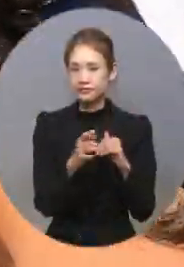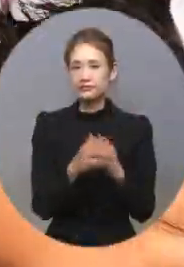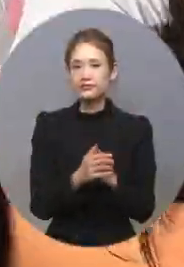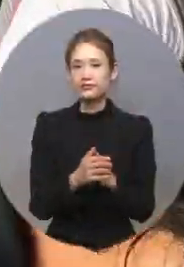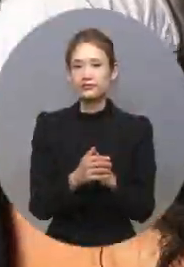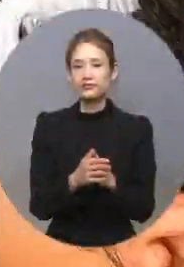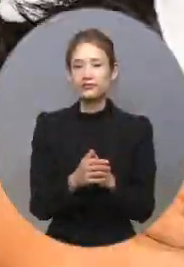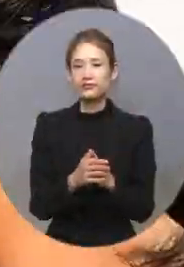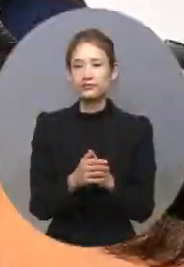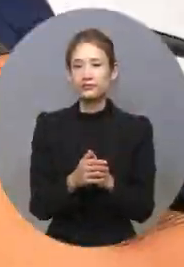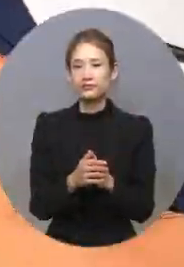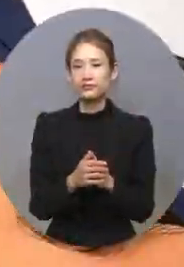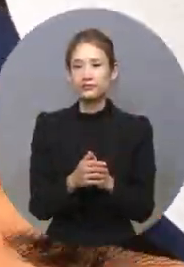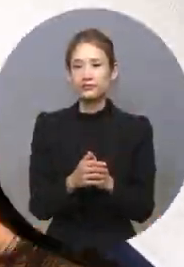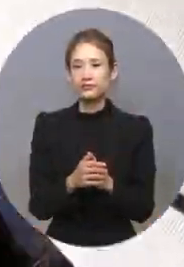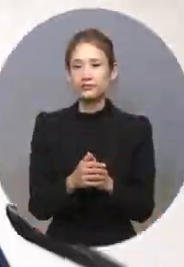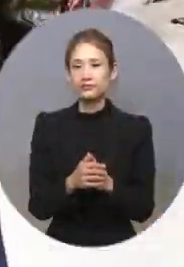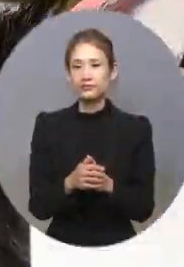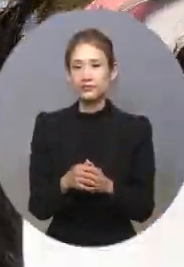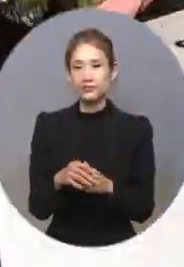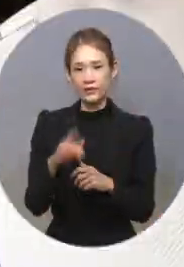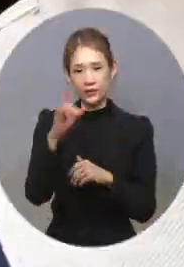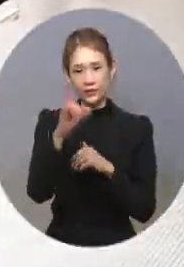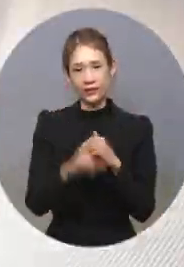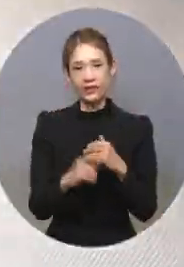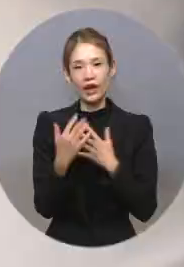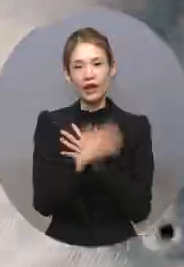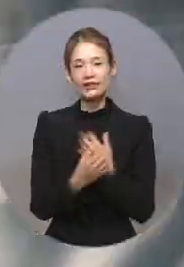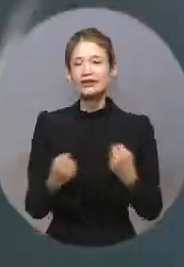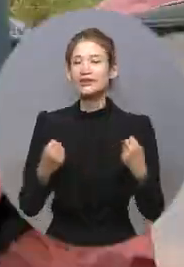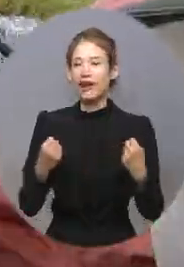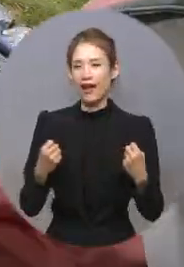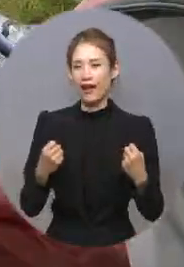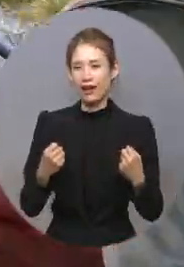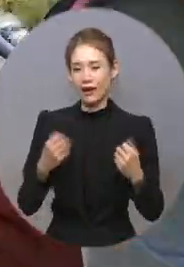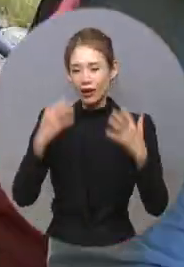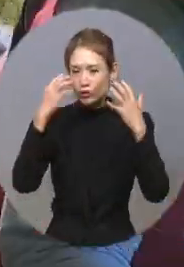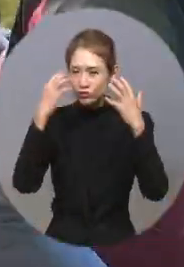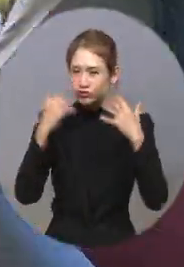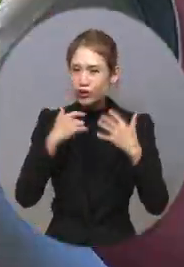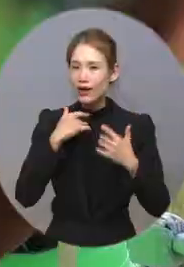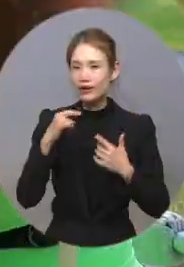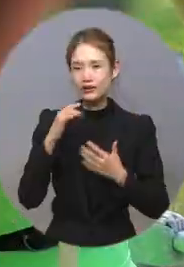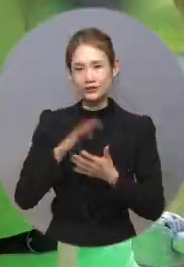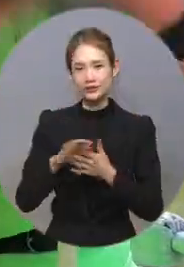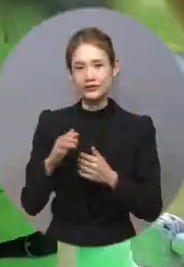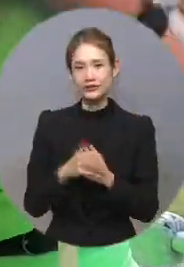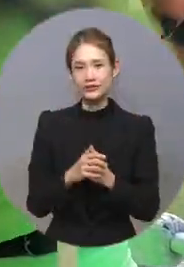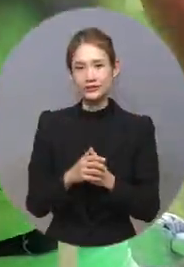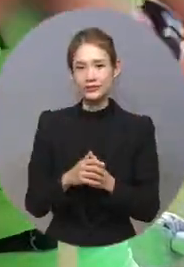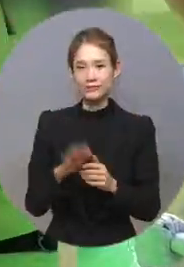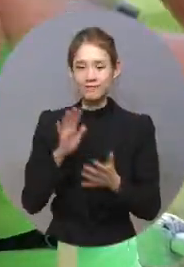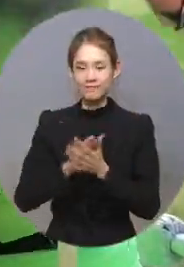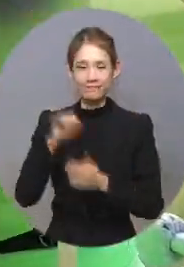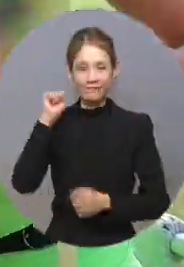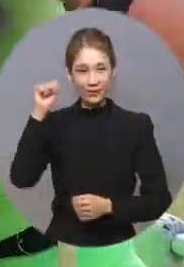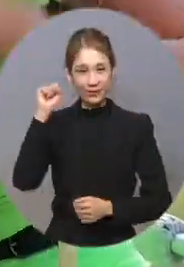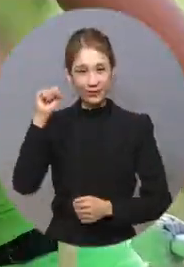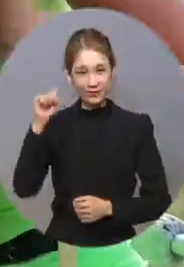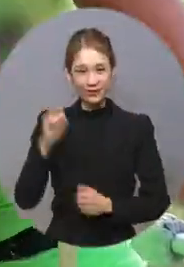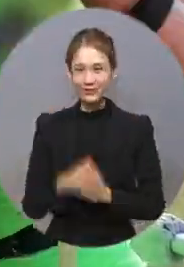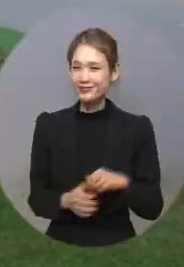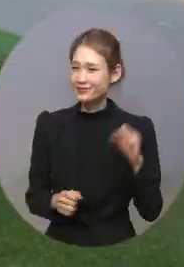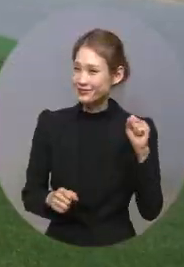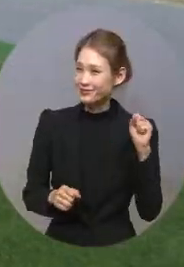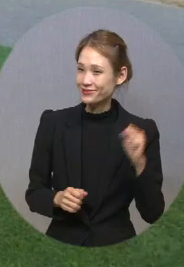맞아. 이제 내가 맞아. 그 이제 해는 떨어졌는데 체력이 더위 먹었던 체력이 남아 있어서 화이팅 화이팅 화이팅